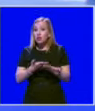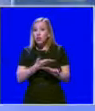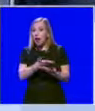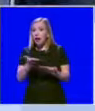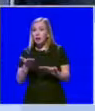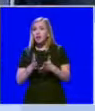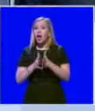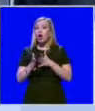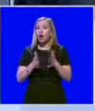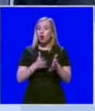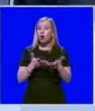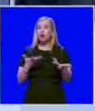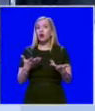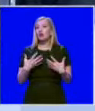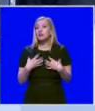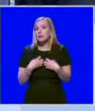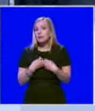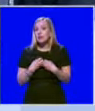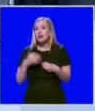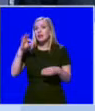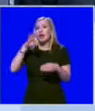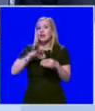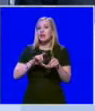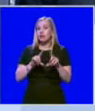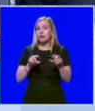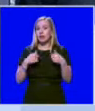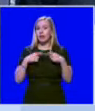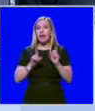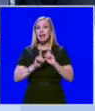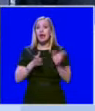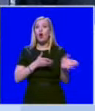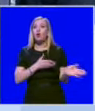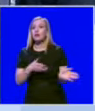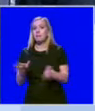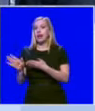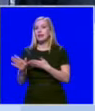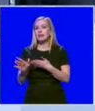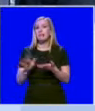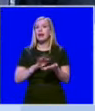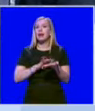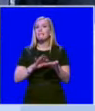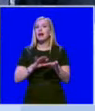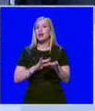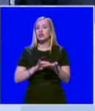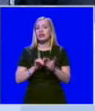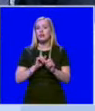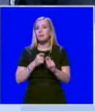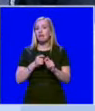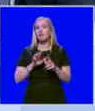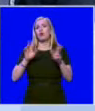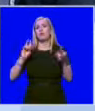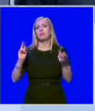се притесняват от това да гласуват с машините. Ние не отменяме машините. Ние не правим някакви кардинални промени. Ние просто